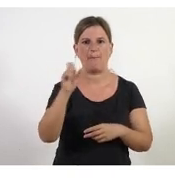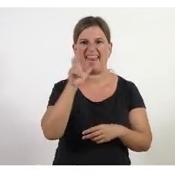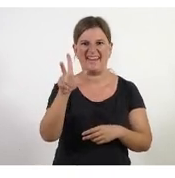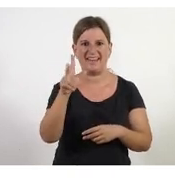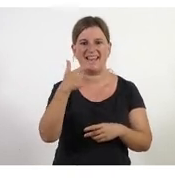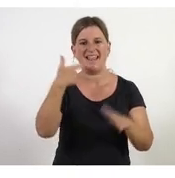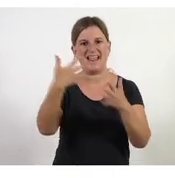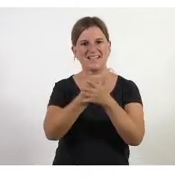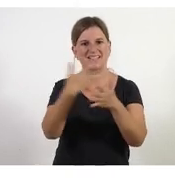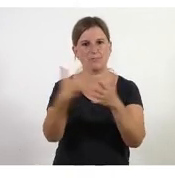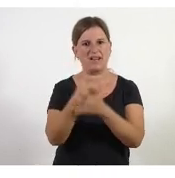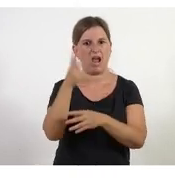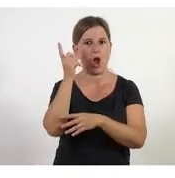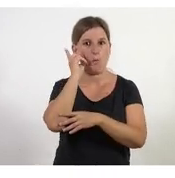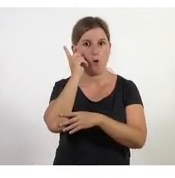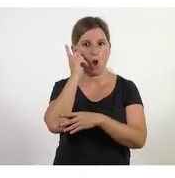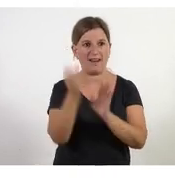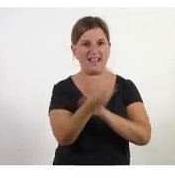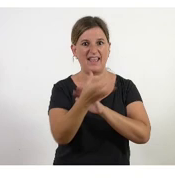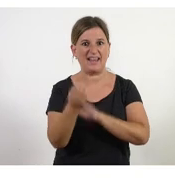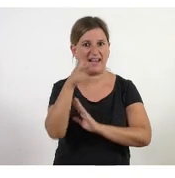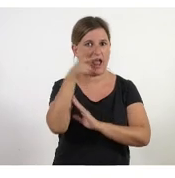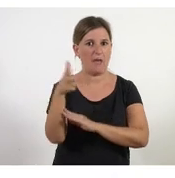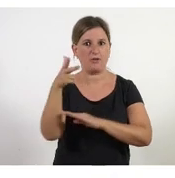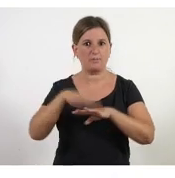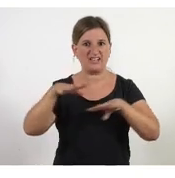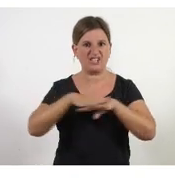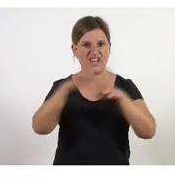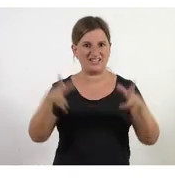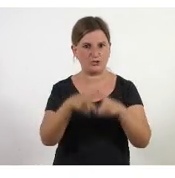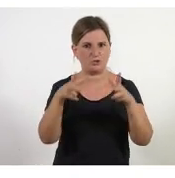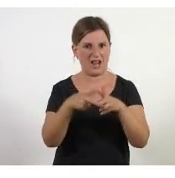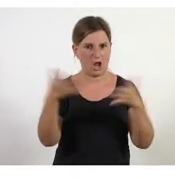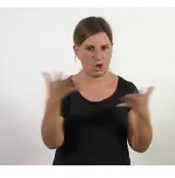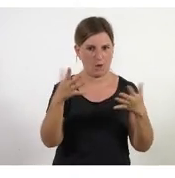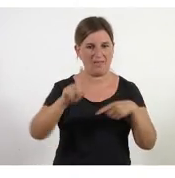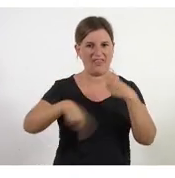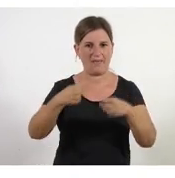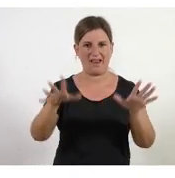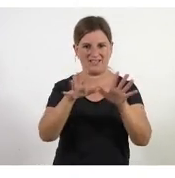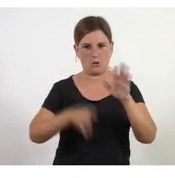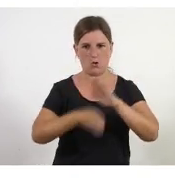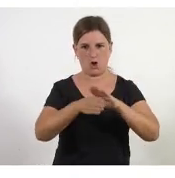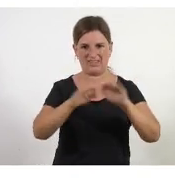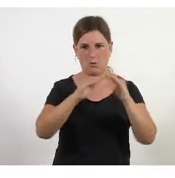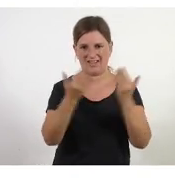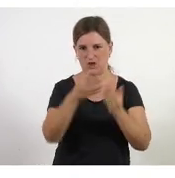per les xarxes socials amb el mòbil. O sigui que si voleu estar a l'última de les xarxes, demà a les 10 continuem amb l'escola d'estiu.